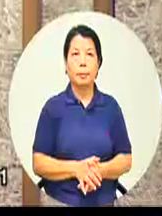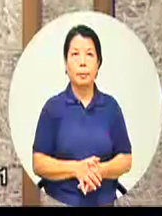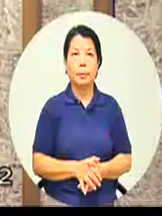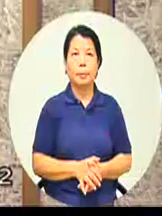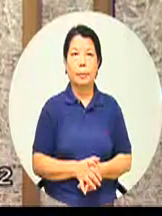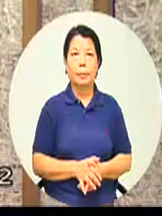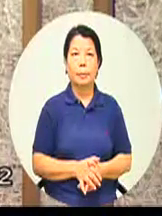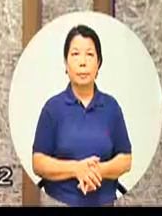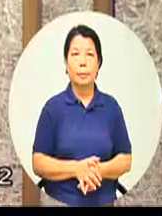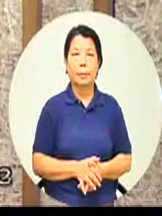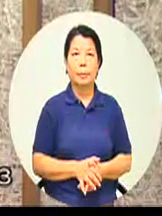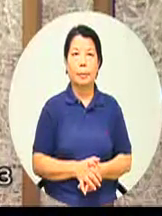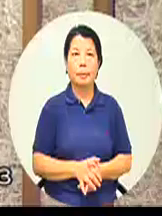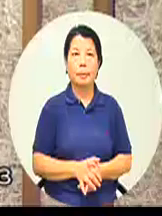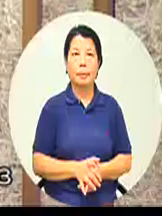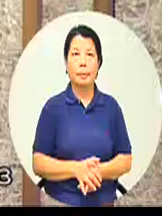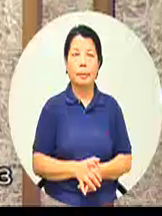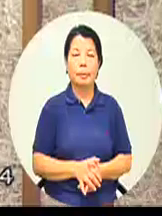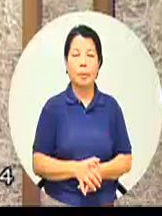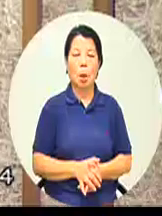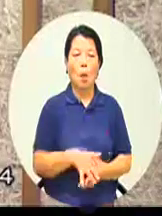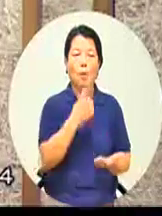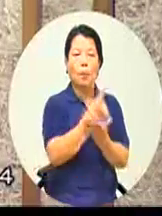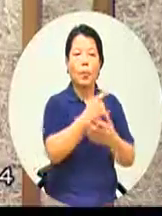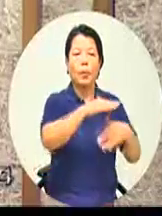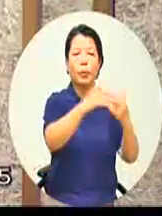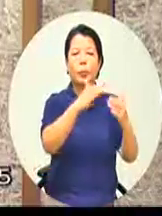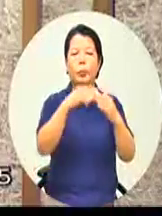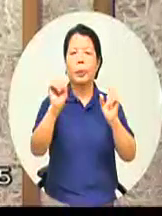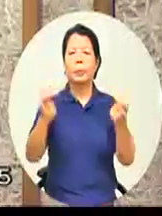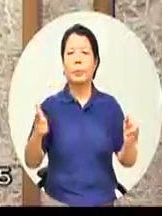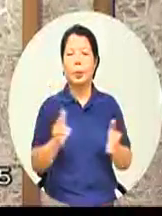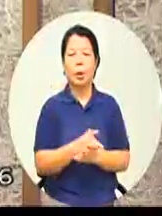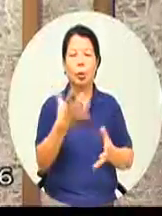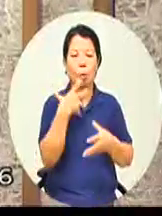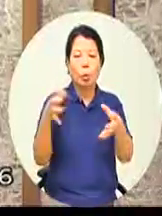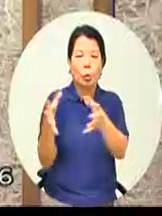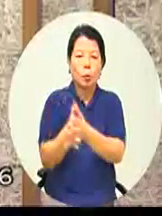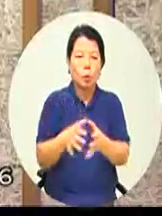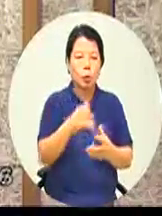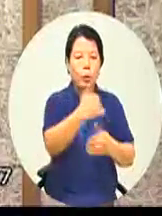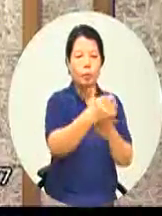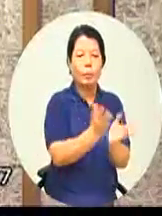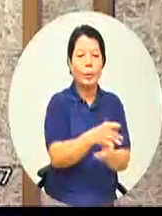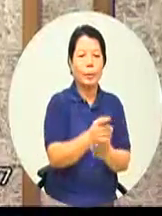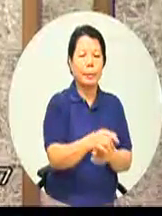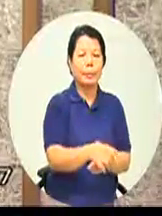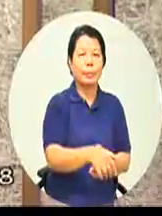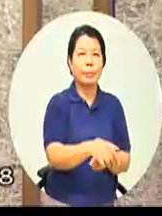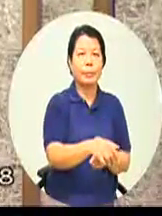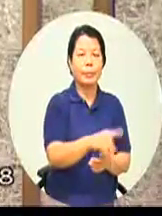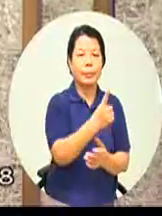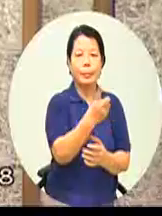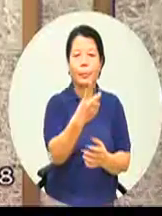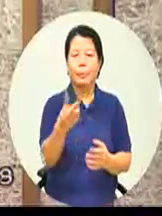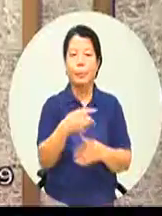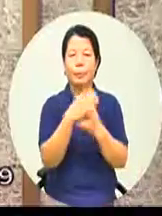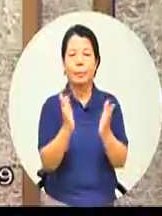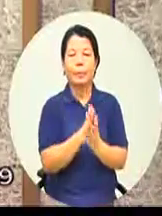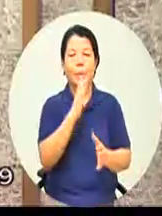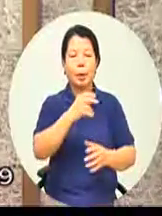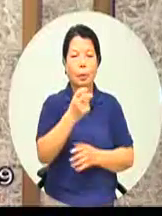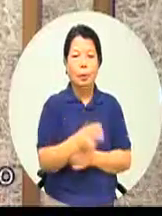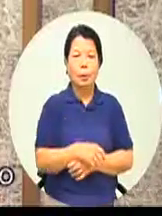就是这不一样，这个各个学校做法不一样，有的是全体集合，有的是班级式的，然后由，譬如检察官会